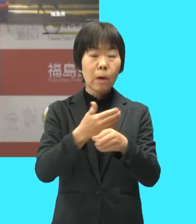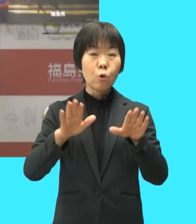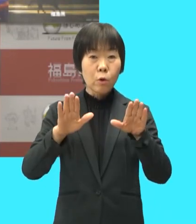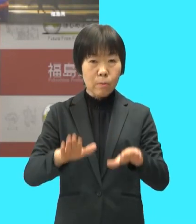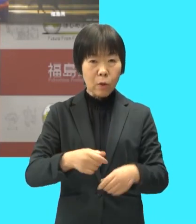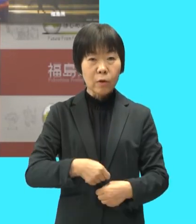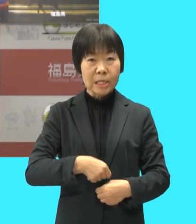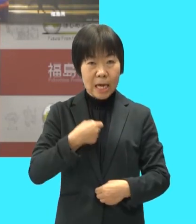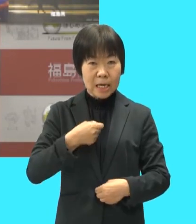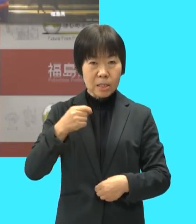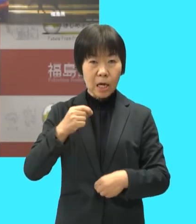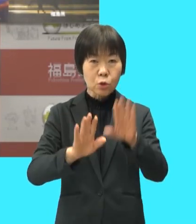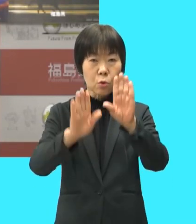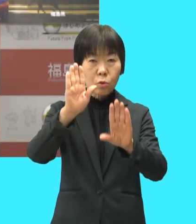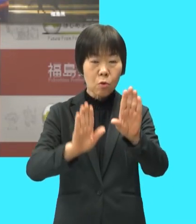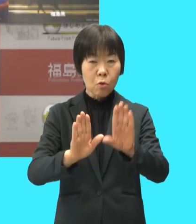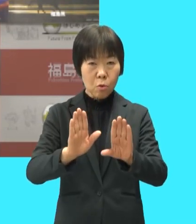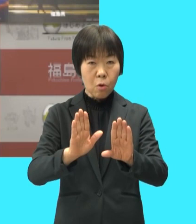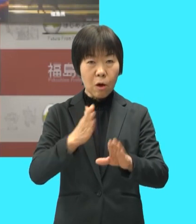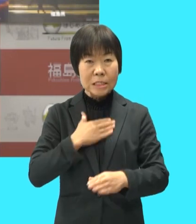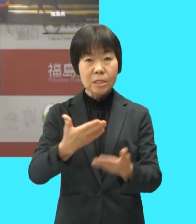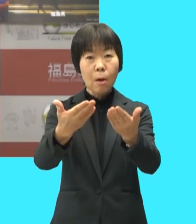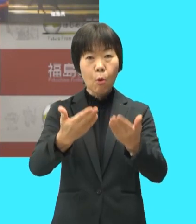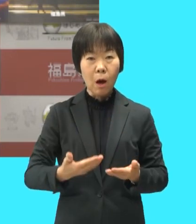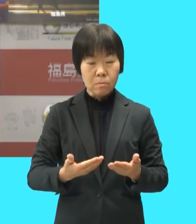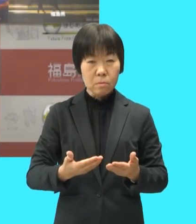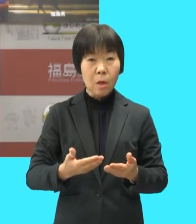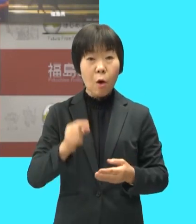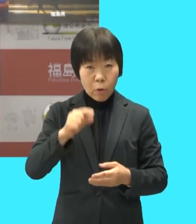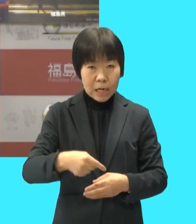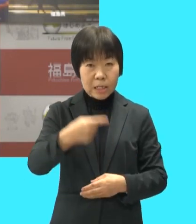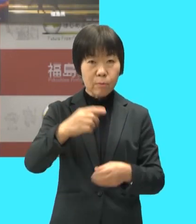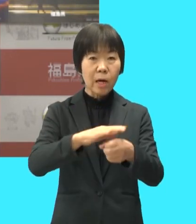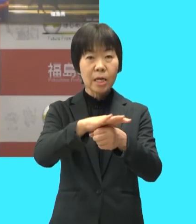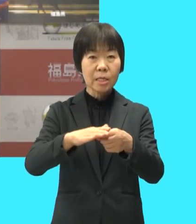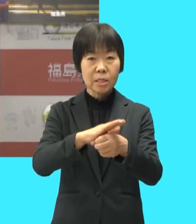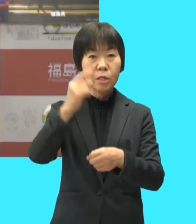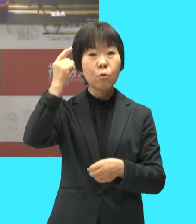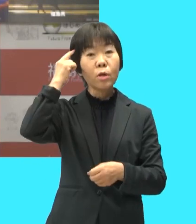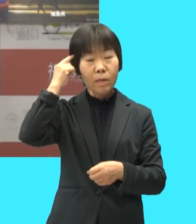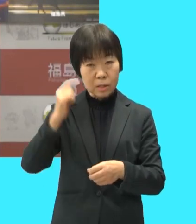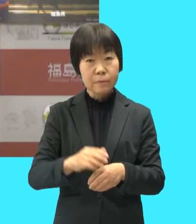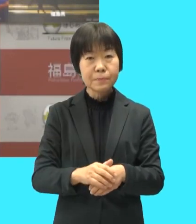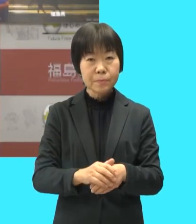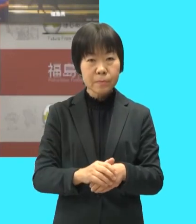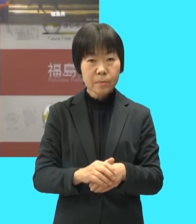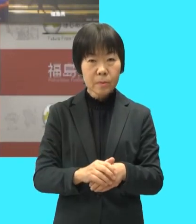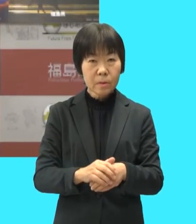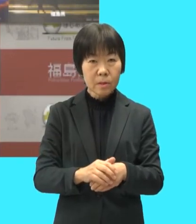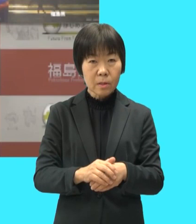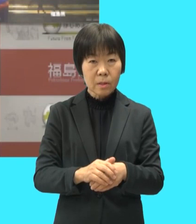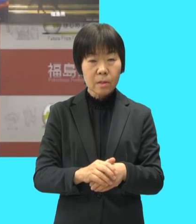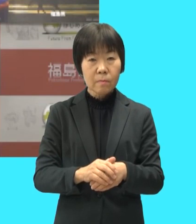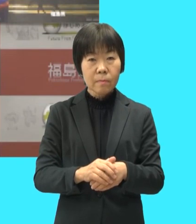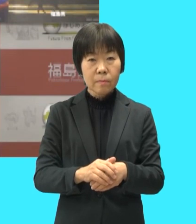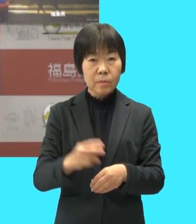の正確な状況を知っていただくこと、これが何よりも大切だと思います。やはり率直に